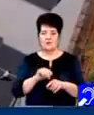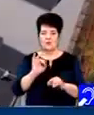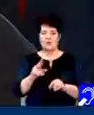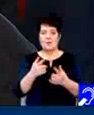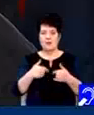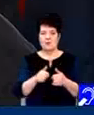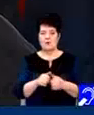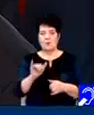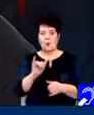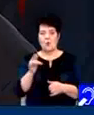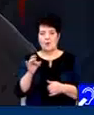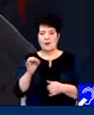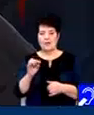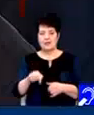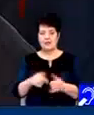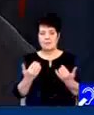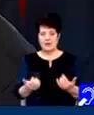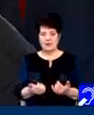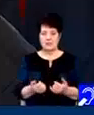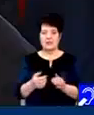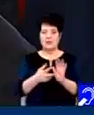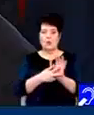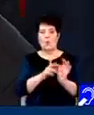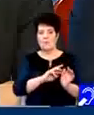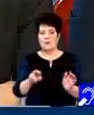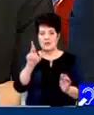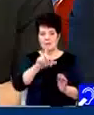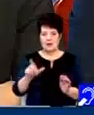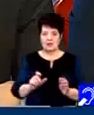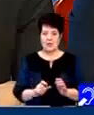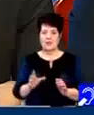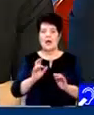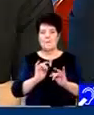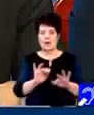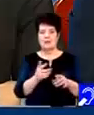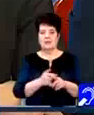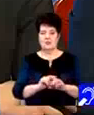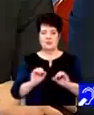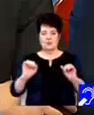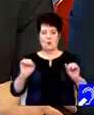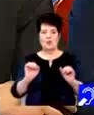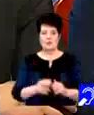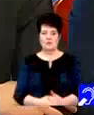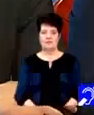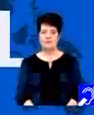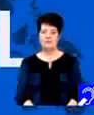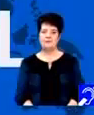Platforma Urbană. În prezent, în Republica Moldova, circa 8.000 de persoane practică acest sport.